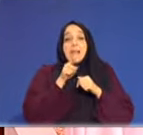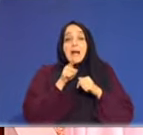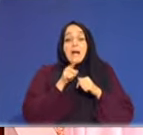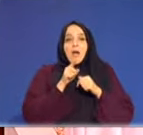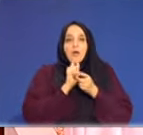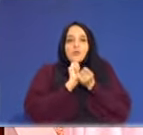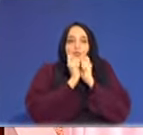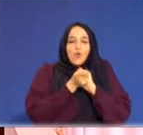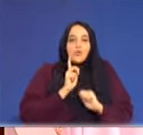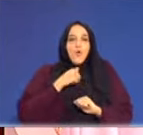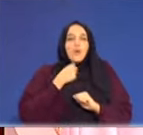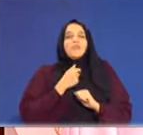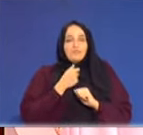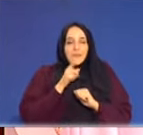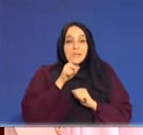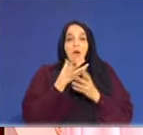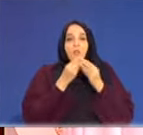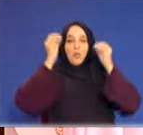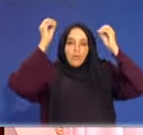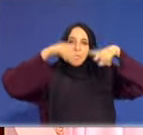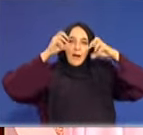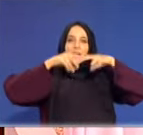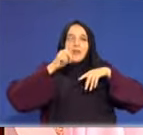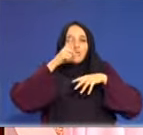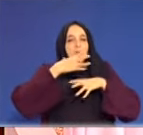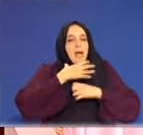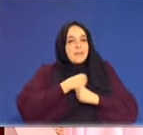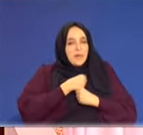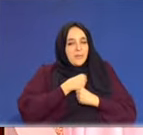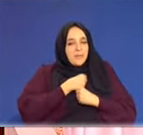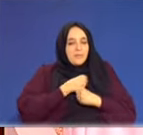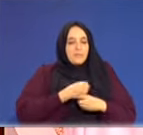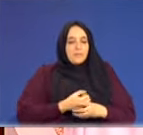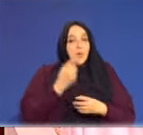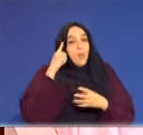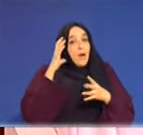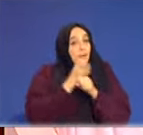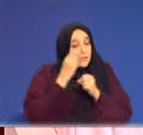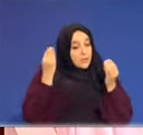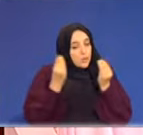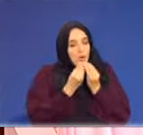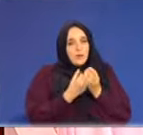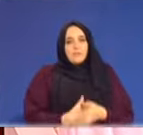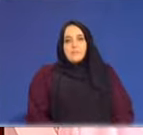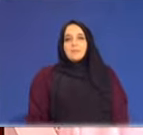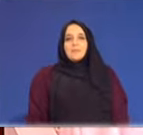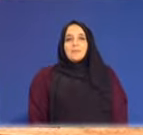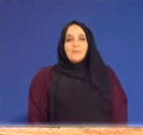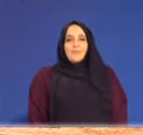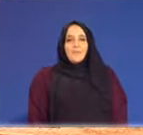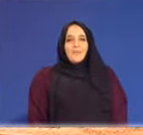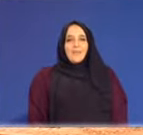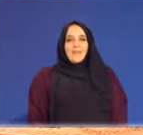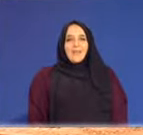هي ثمرات لالتزام هذه القاعدة الشرعية في إنجاح عملية الصلح